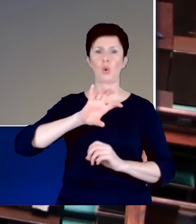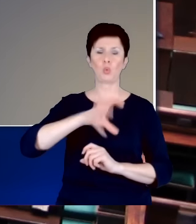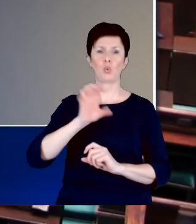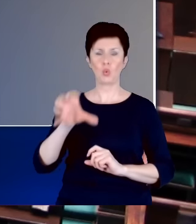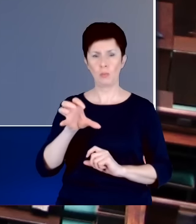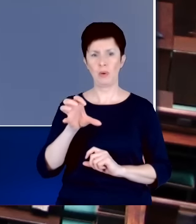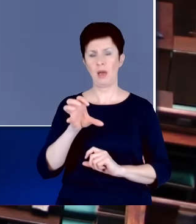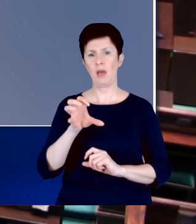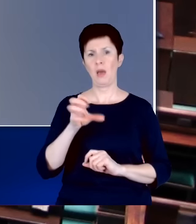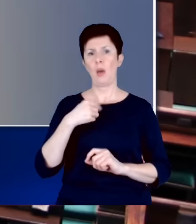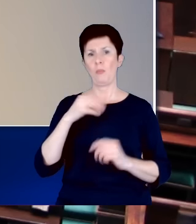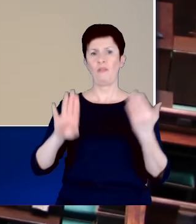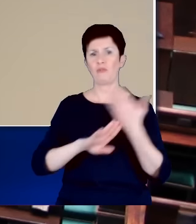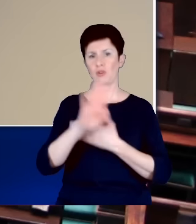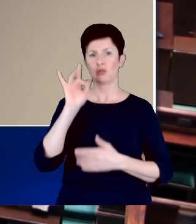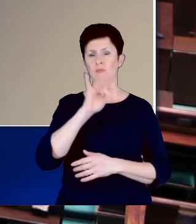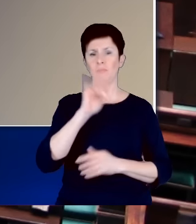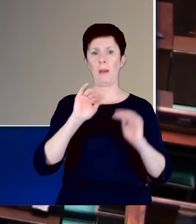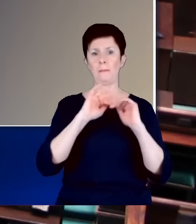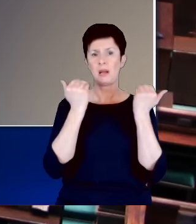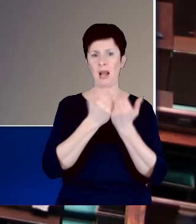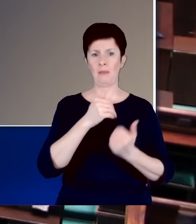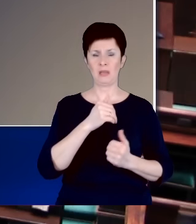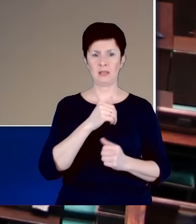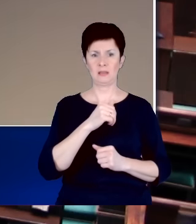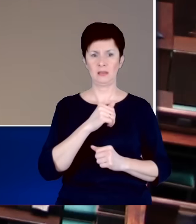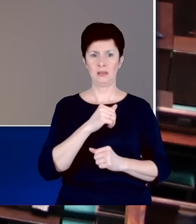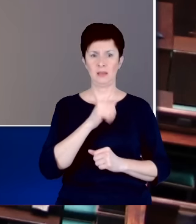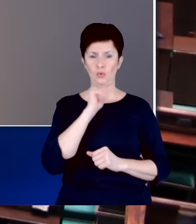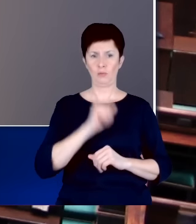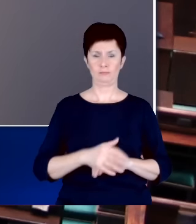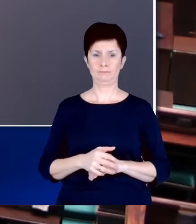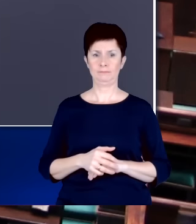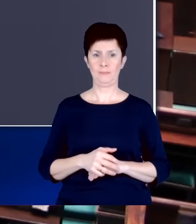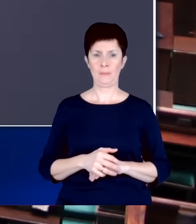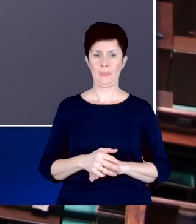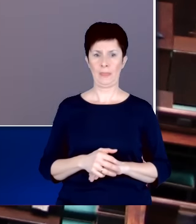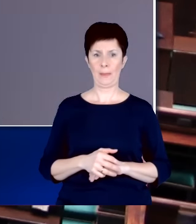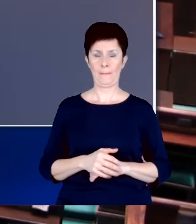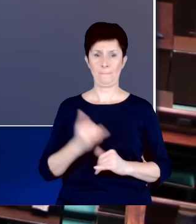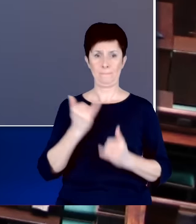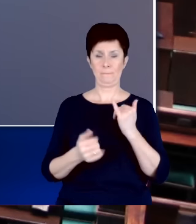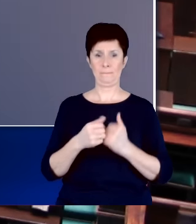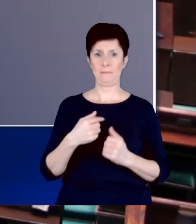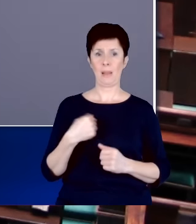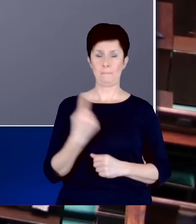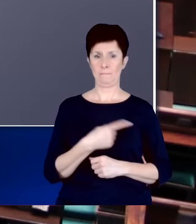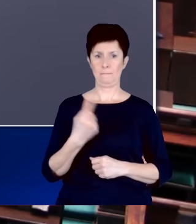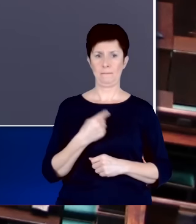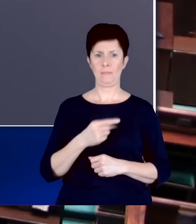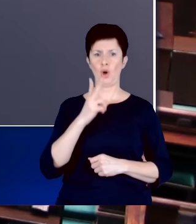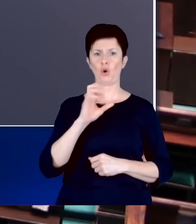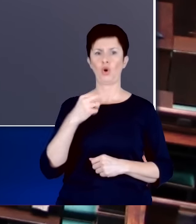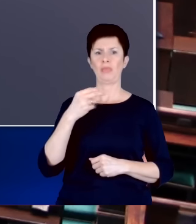które występują w Parlamencie Europejskim. No tak powiedzmy. Panie redaktor, jeżeli my, konserwatyści, jesteśmy